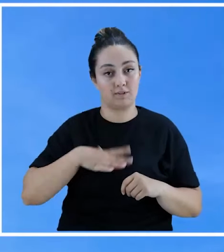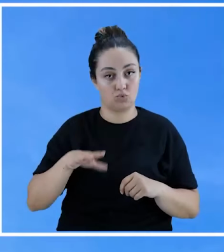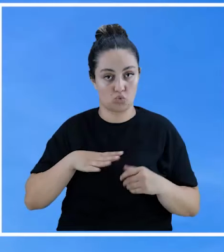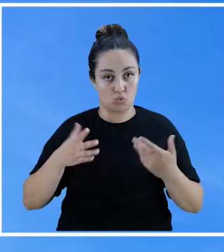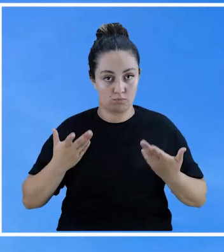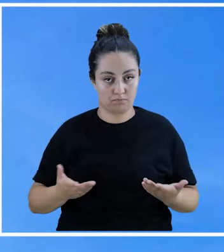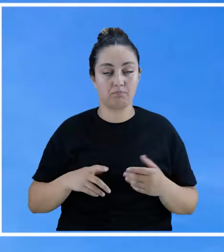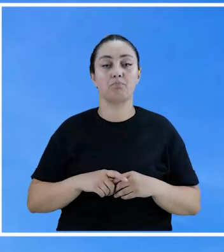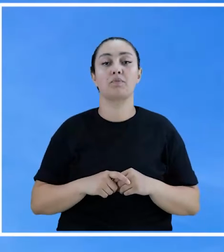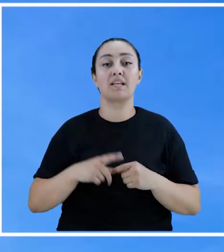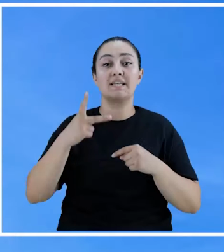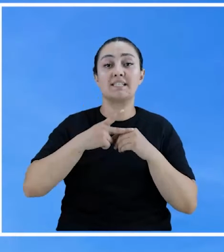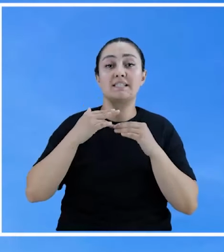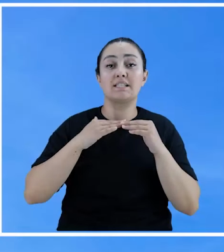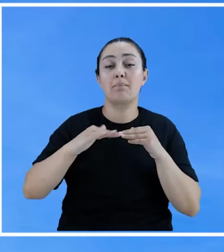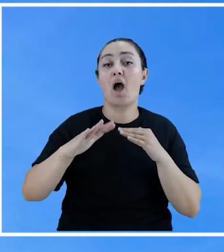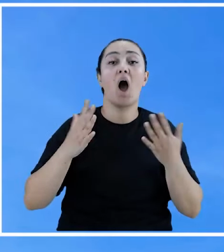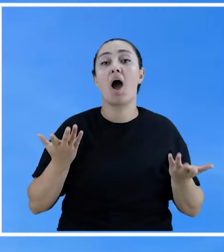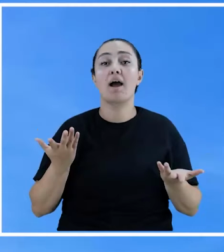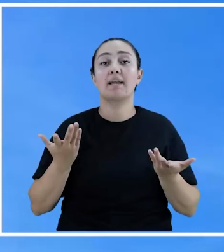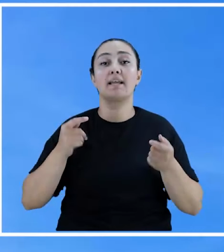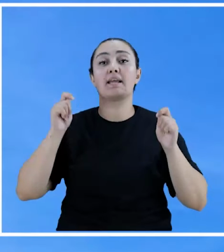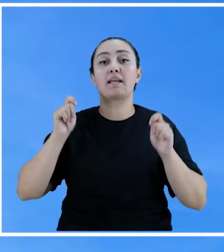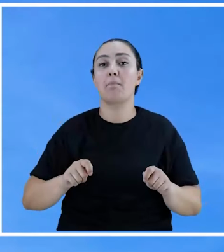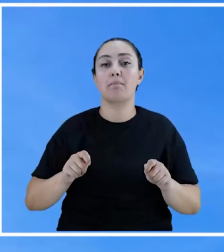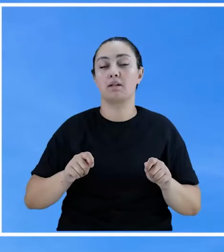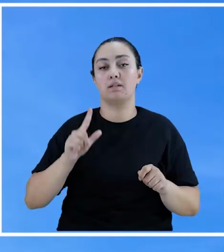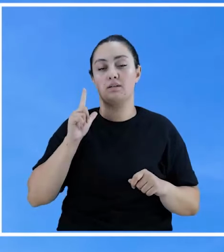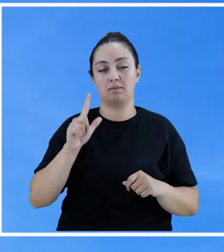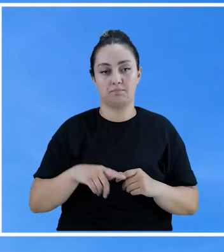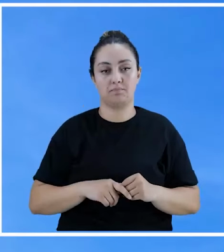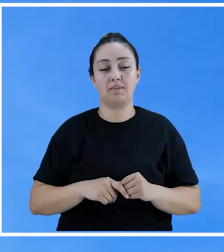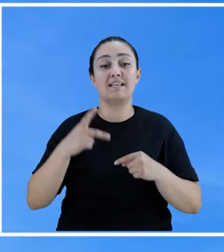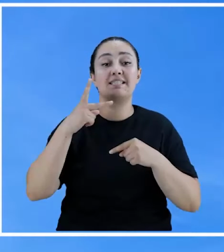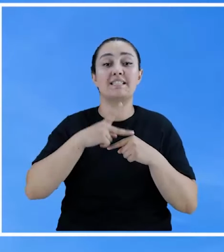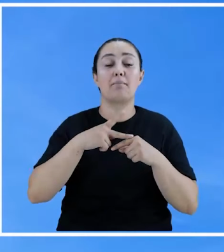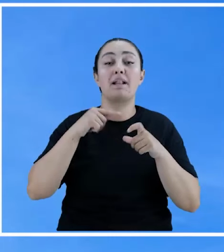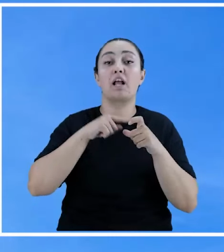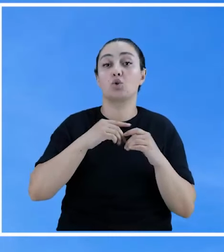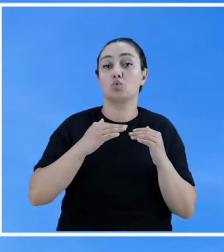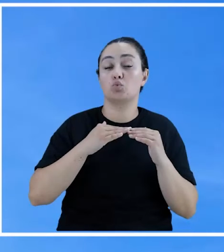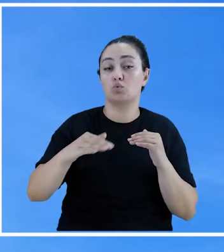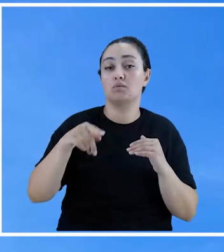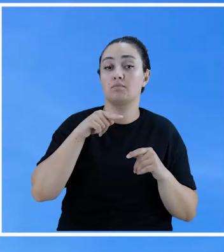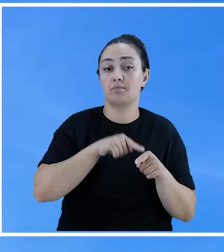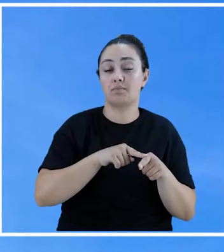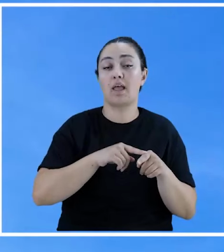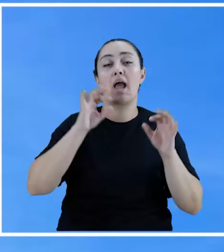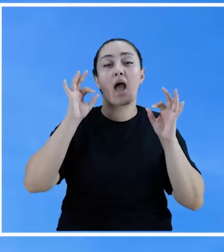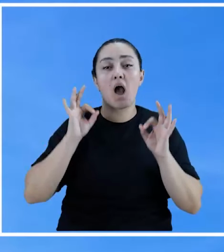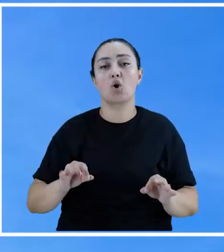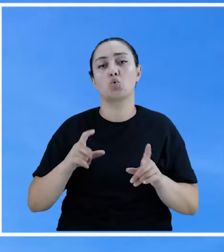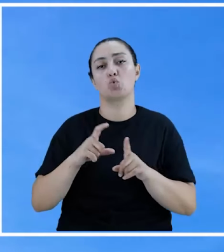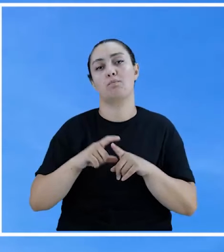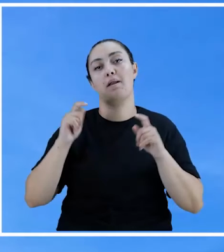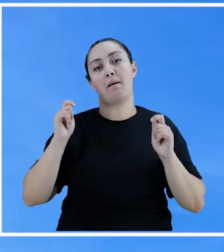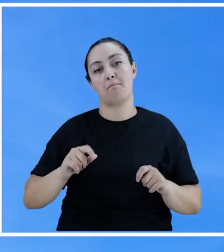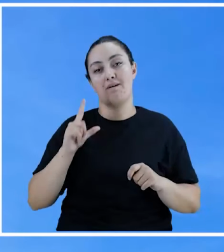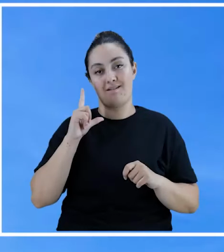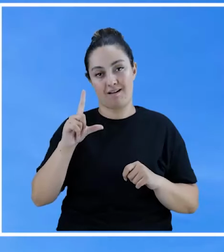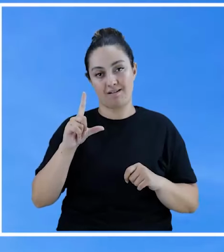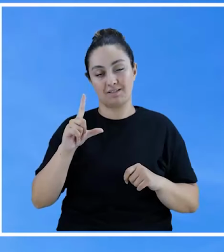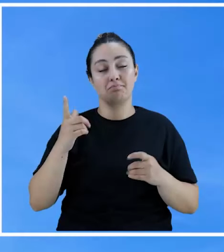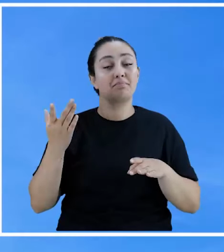daha yöneltmek istiyorum. Zemin etüdünü hangi durumlarda yapmalıyız? Zemin etüdünü her durumda